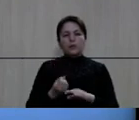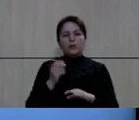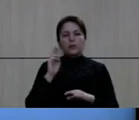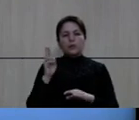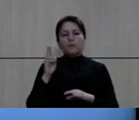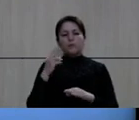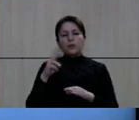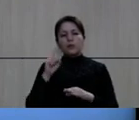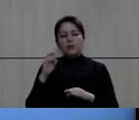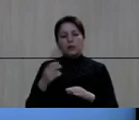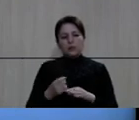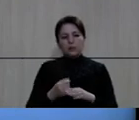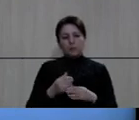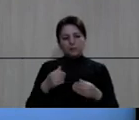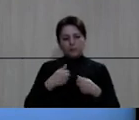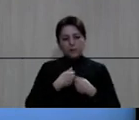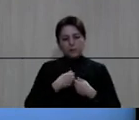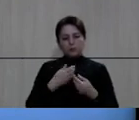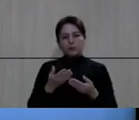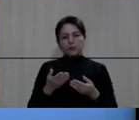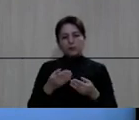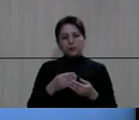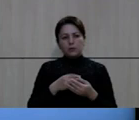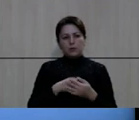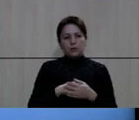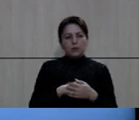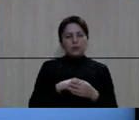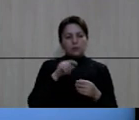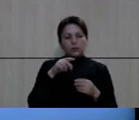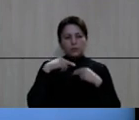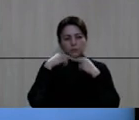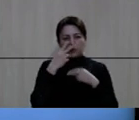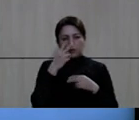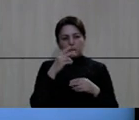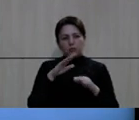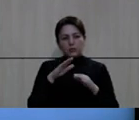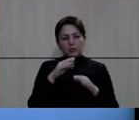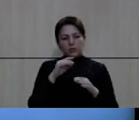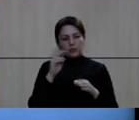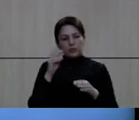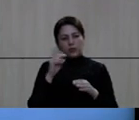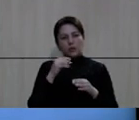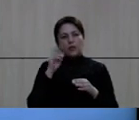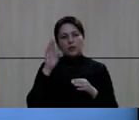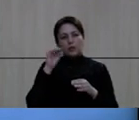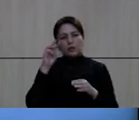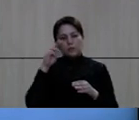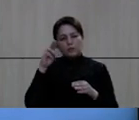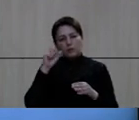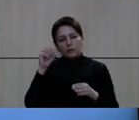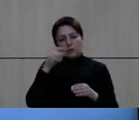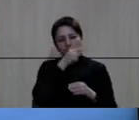berilayotganligi. Ushbu joyda siz e'tibor qaratadigan bitta narsa kimdan, ya'ni to'ldiruvchining